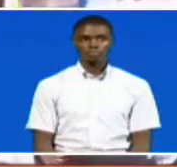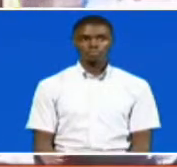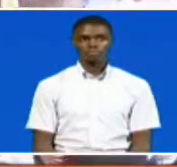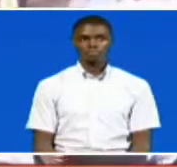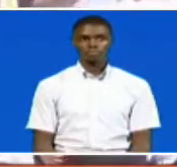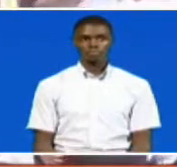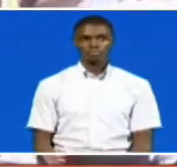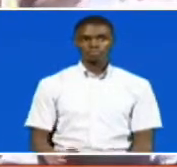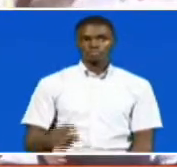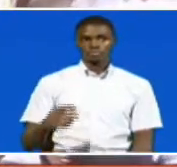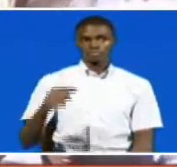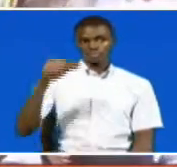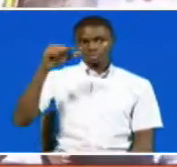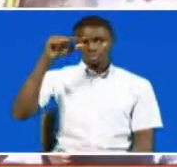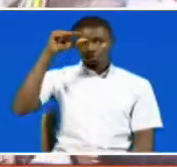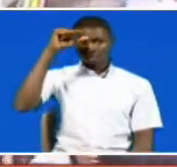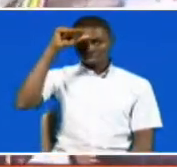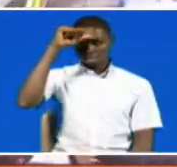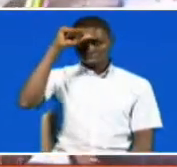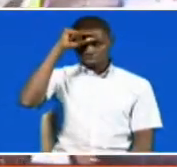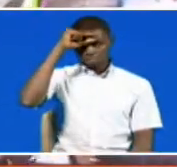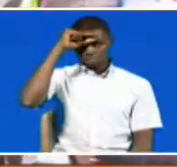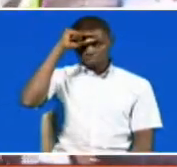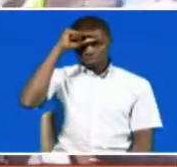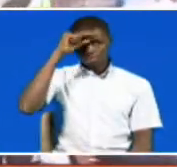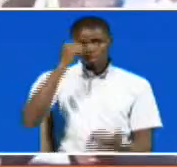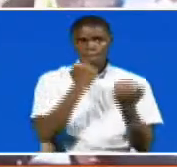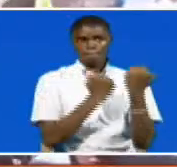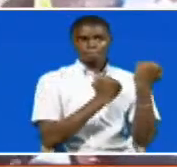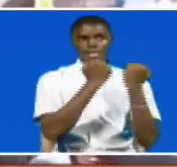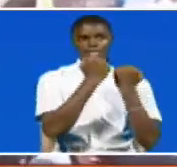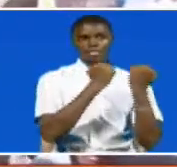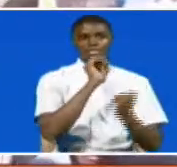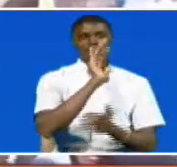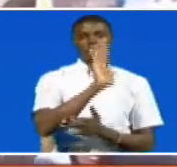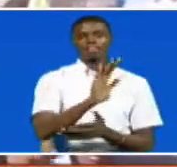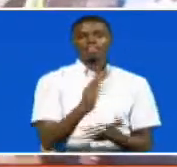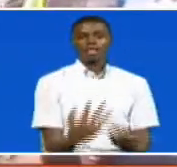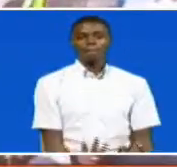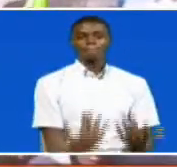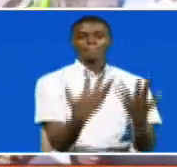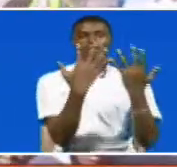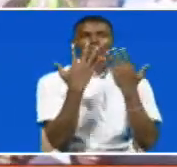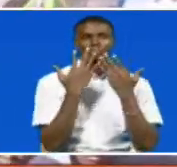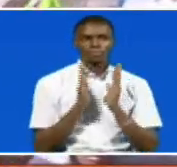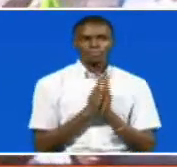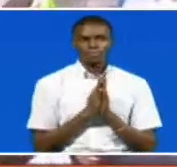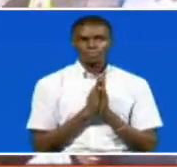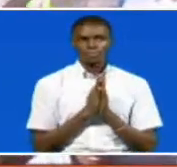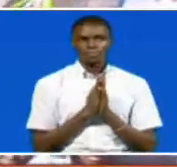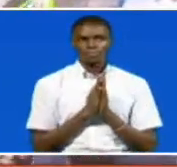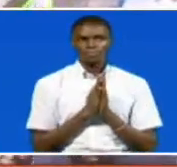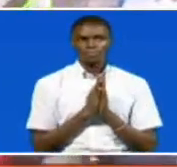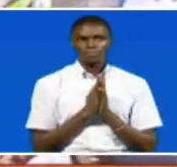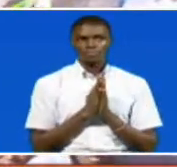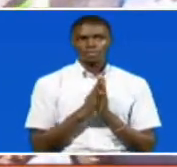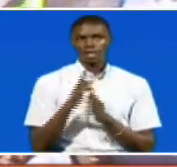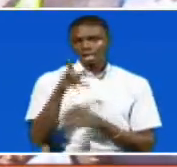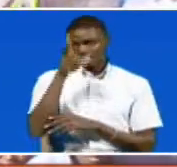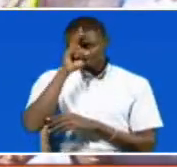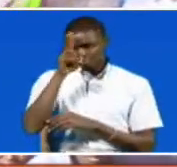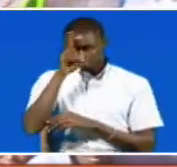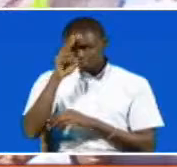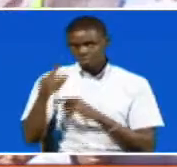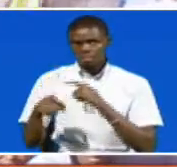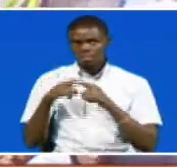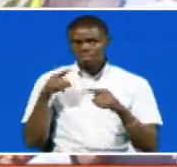Serikali ya Dr. William Ruto, magari zako zimechuma, askari wako umeuawa,